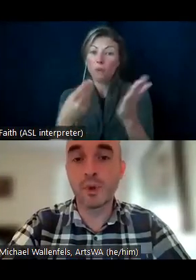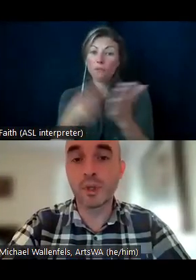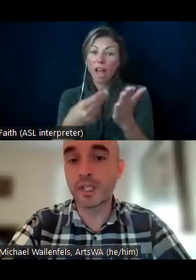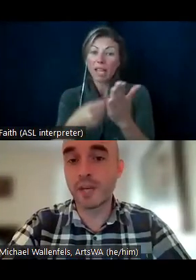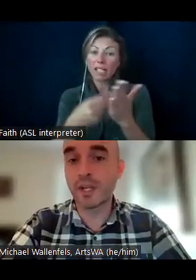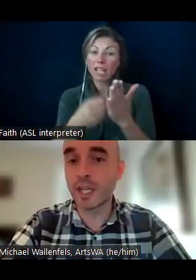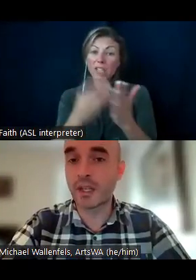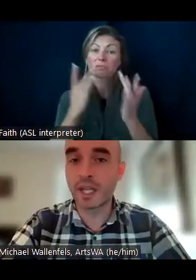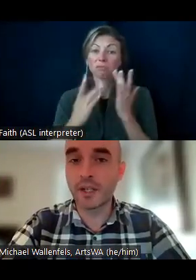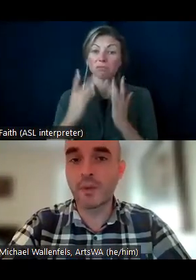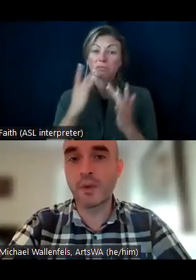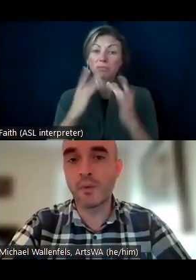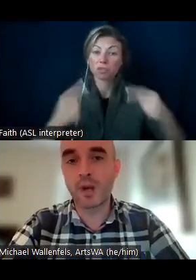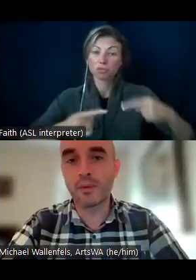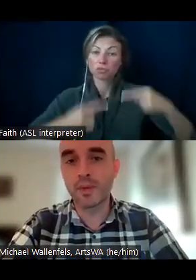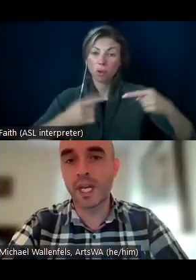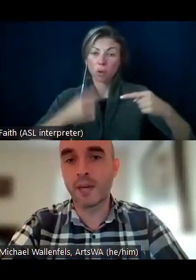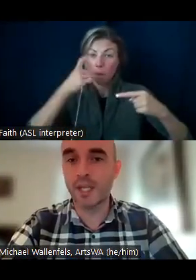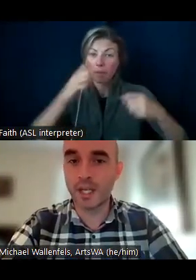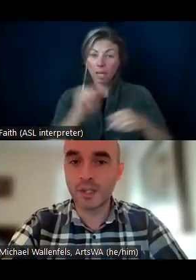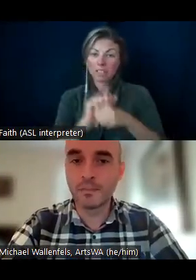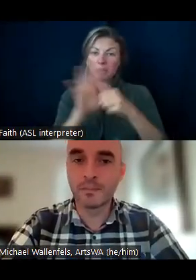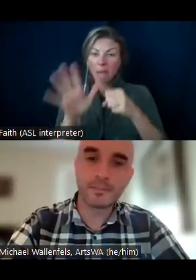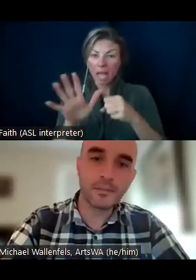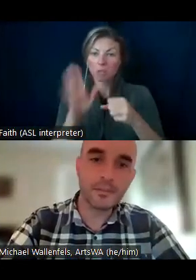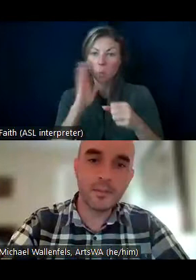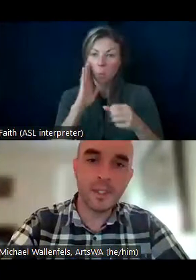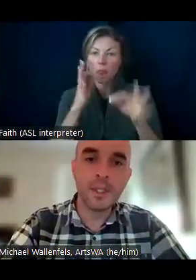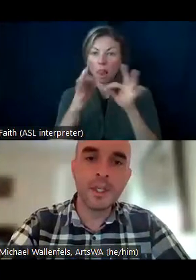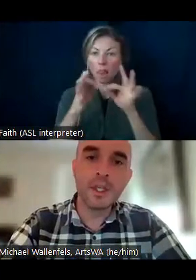고충을 겪었다는 걸 보여줘야 되고